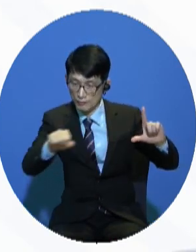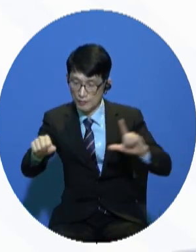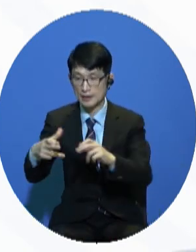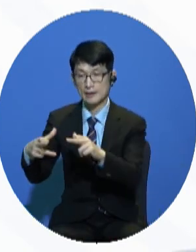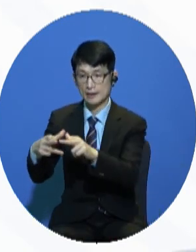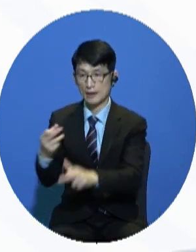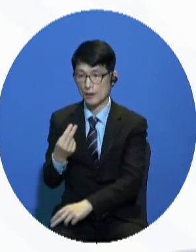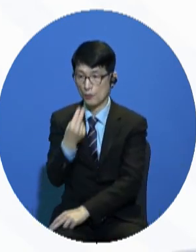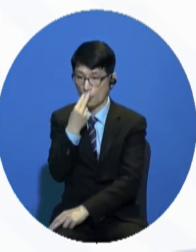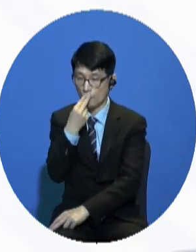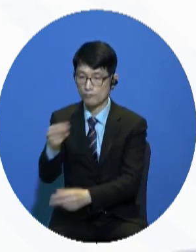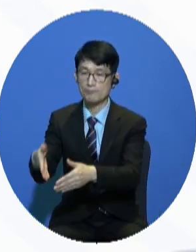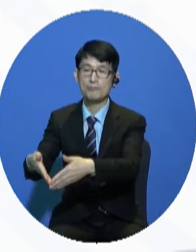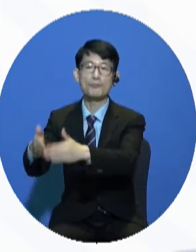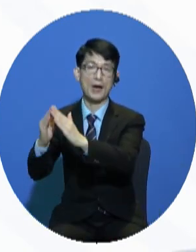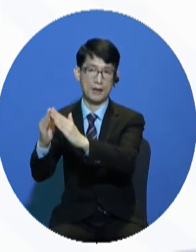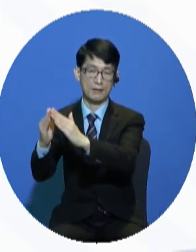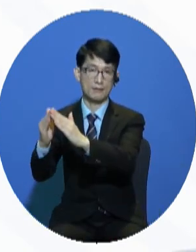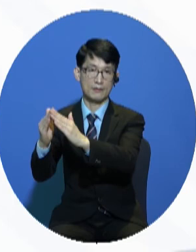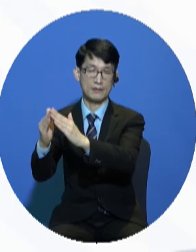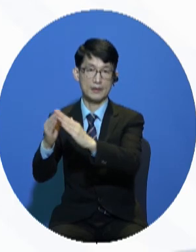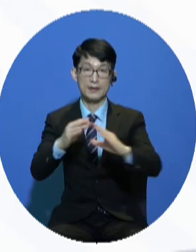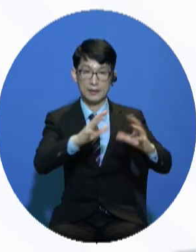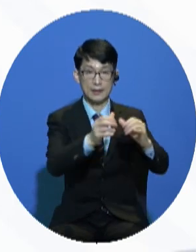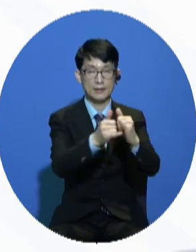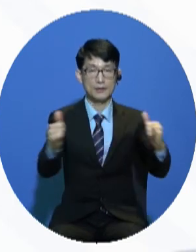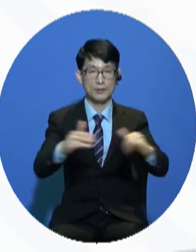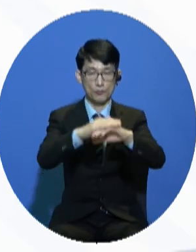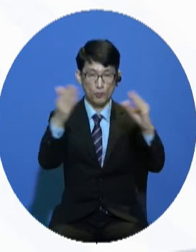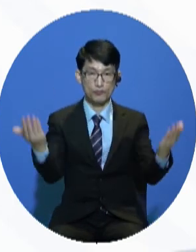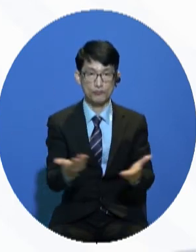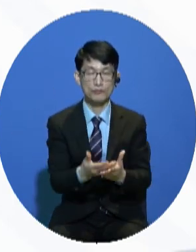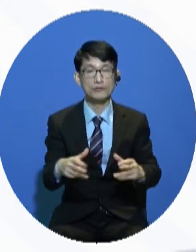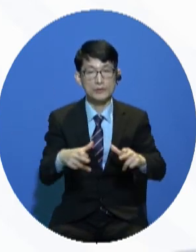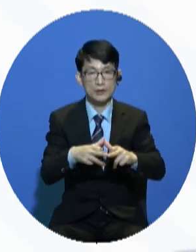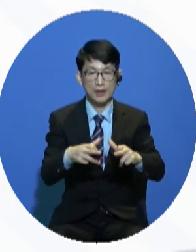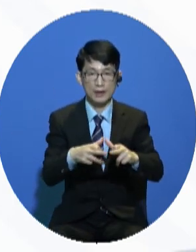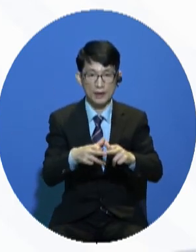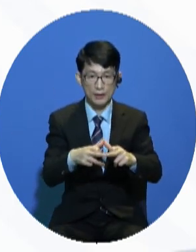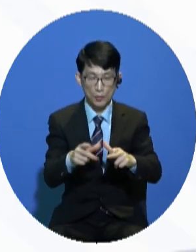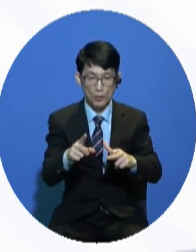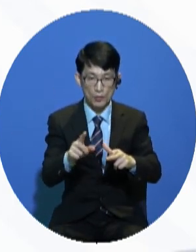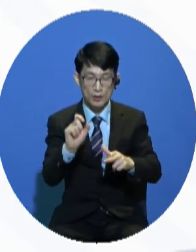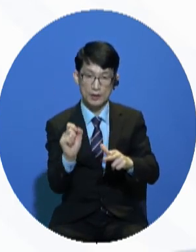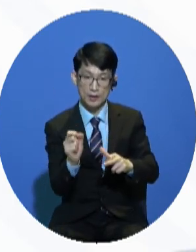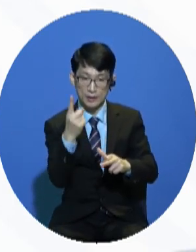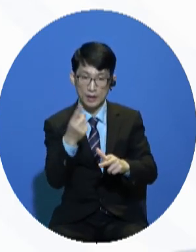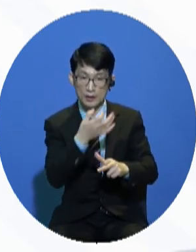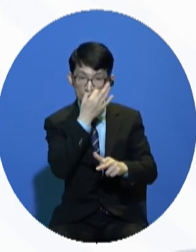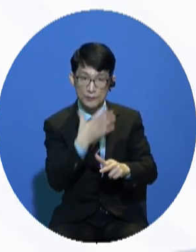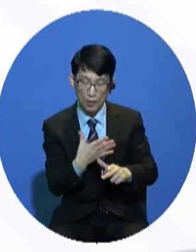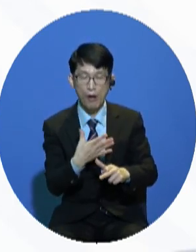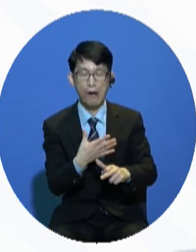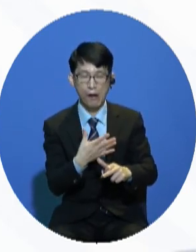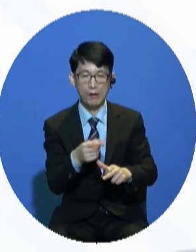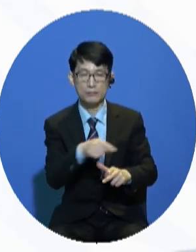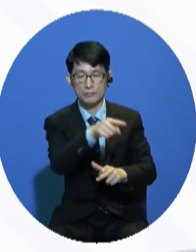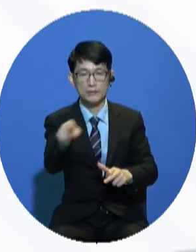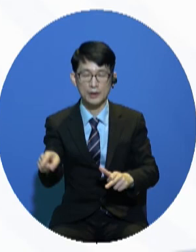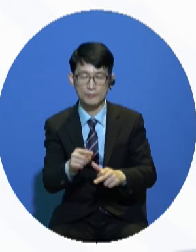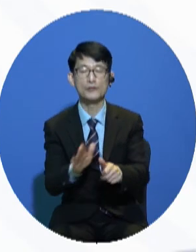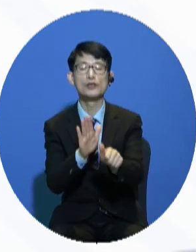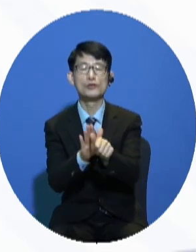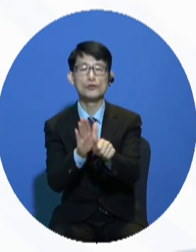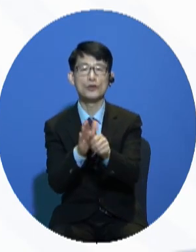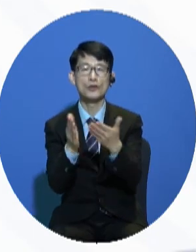장애보험료라고 하는 것을 신설해가지고 모든 국민들이 장애로 인한 그런 지원을 공동으로 분담하는 그런